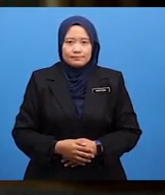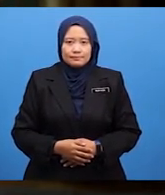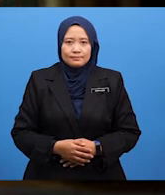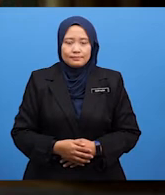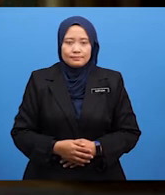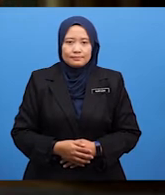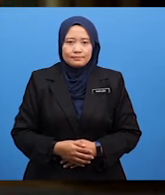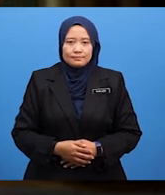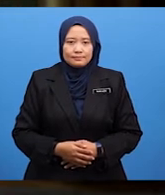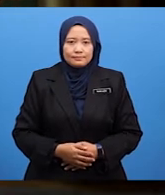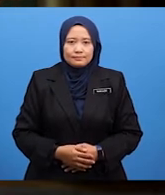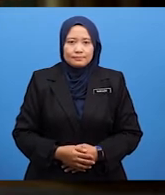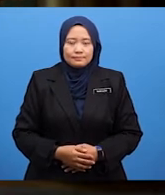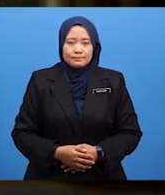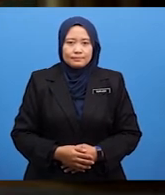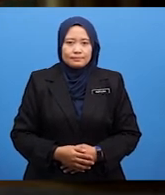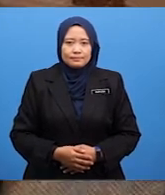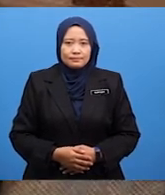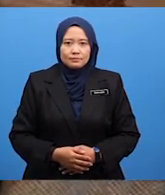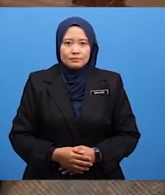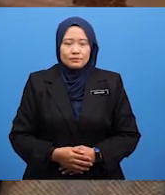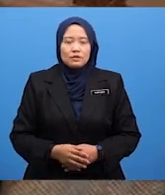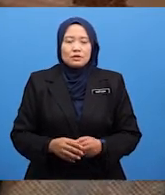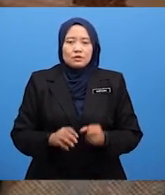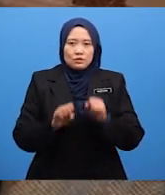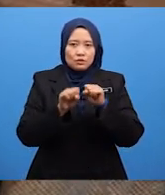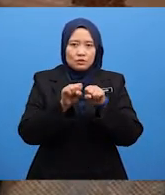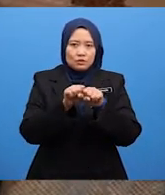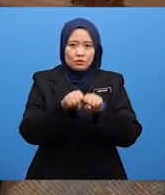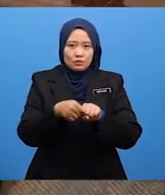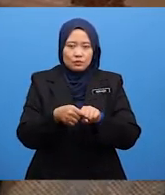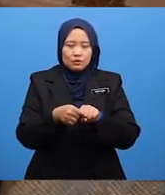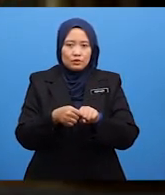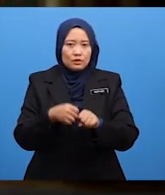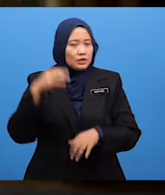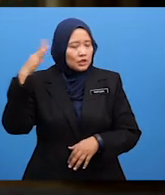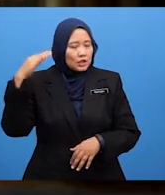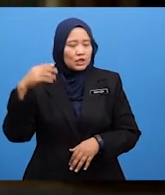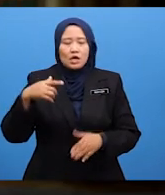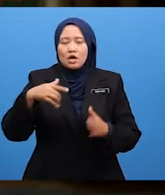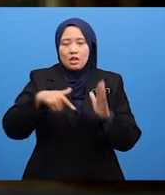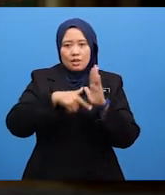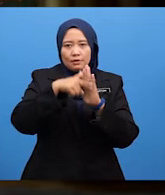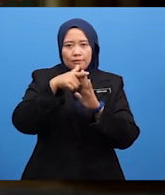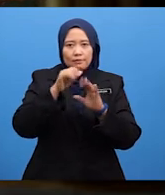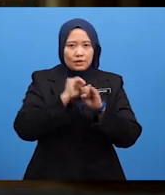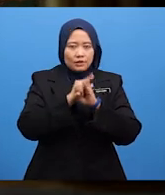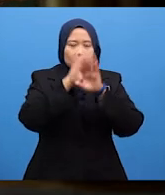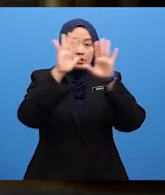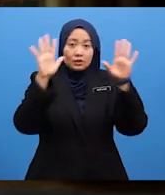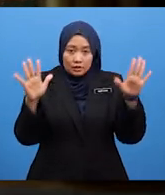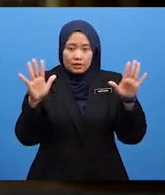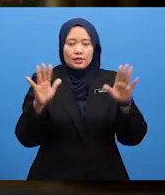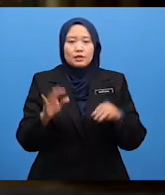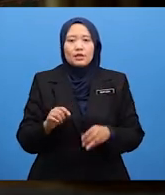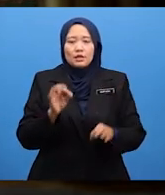dengan petikan ke bawah. Ke bawah. Supaya? Supaya dapat dengar dengan lebih jelas. Ya, yeah, dalam bahasa Inggerisnya, accentnya.